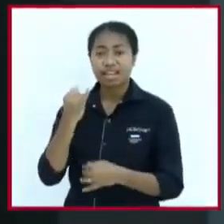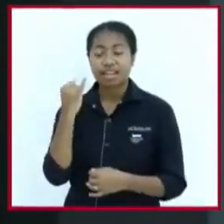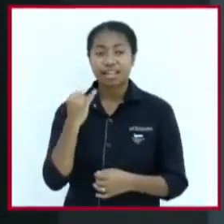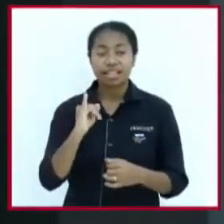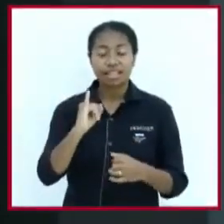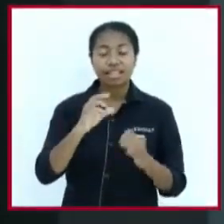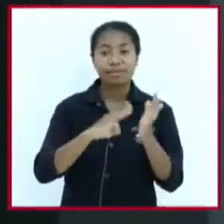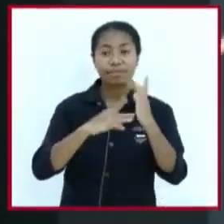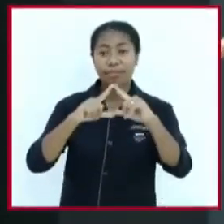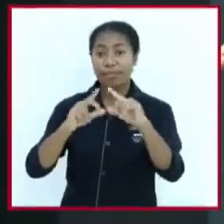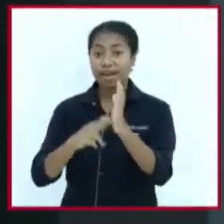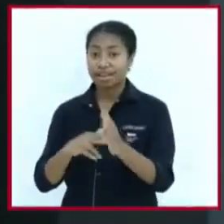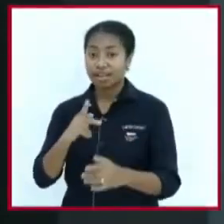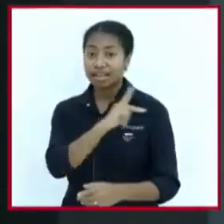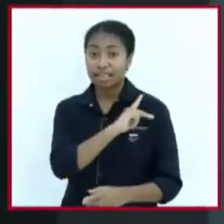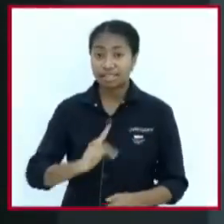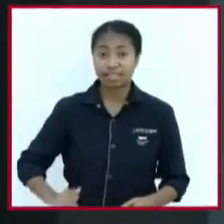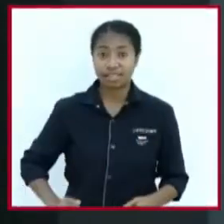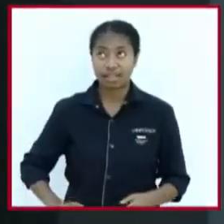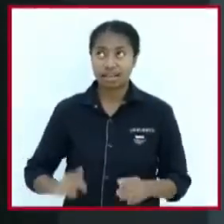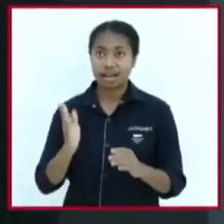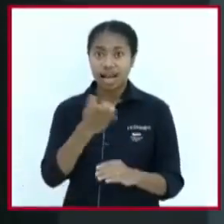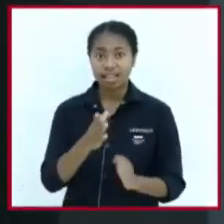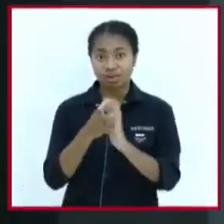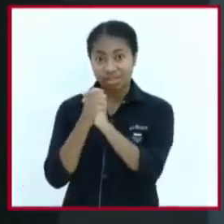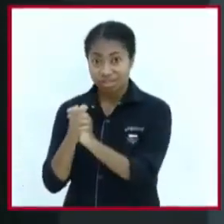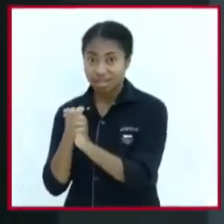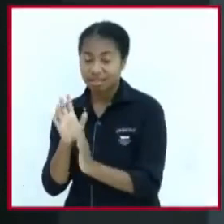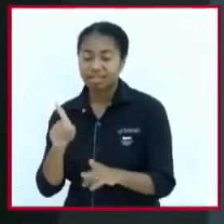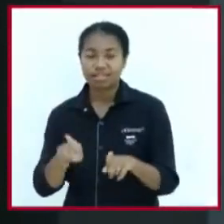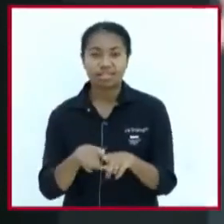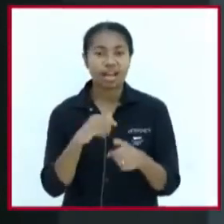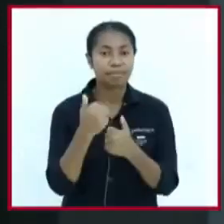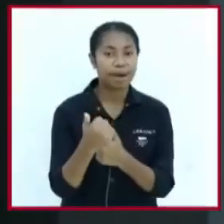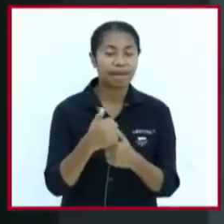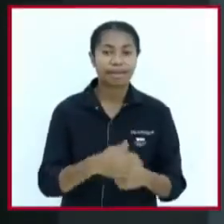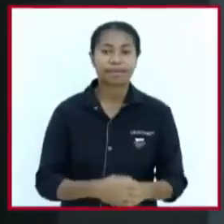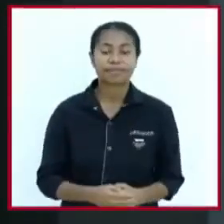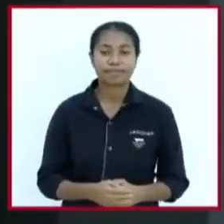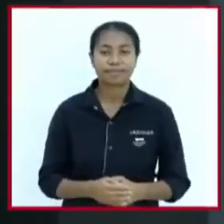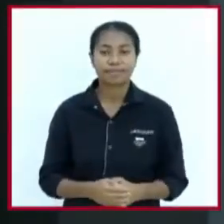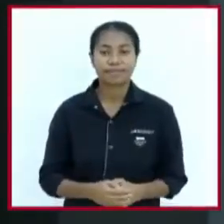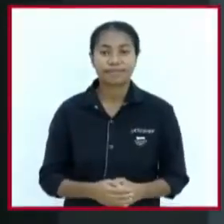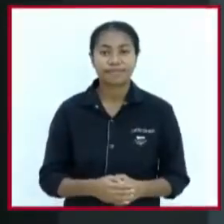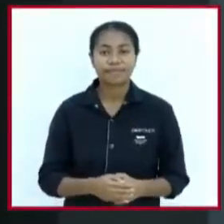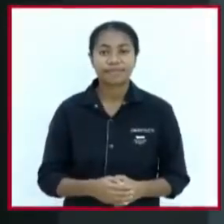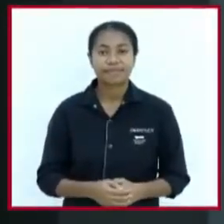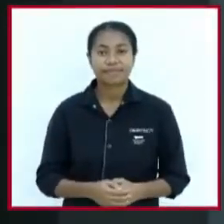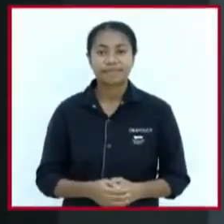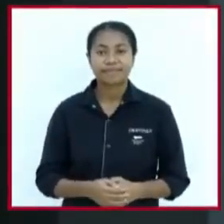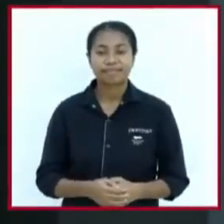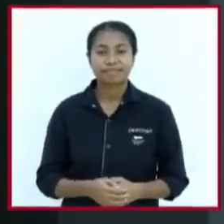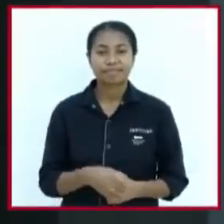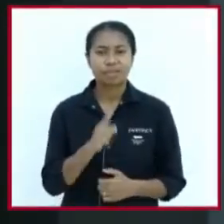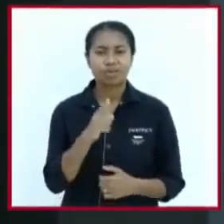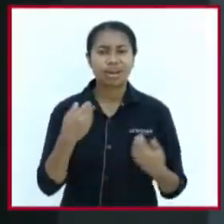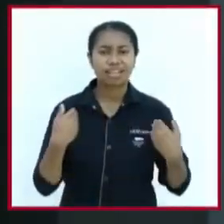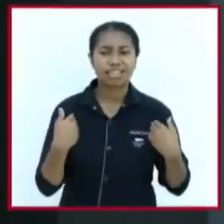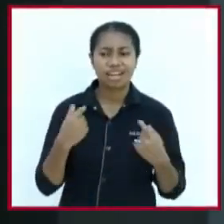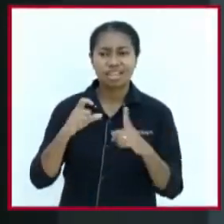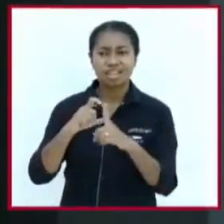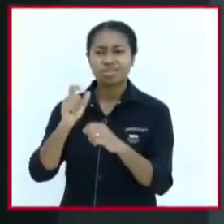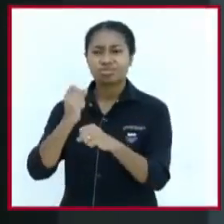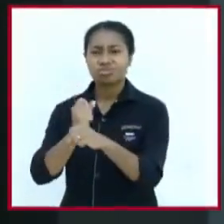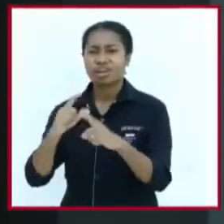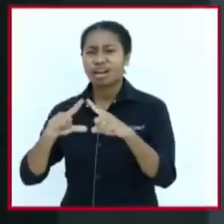gara-gara pemikiran seperti ini bahwa dia mungkin adalah seorang apologet itu maka Ada dugaan bahwa apolos dari